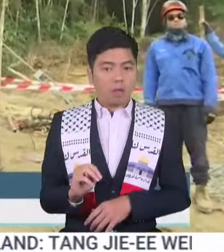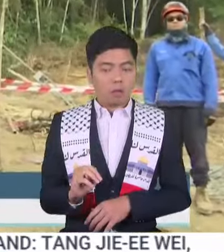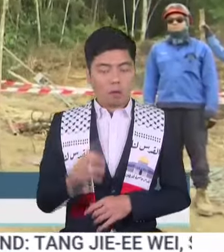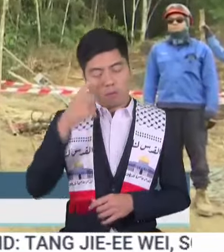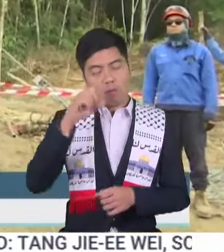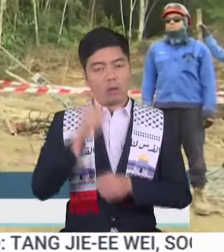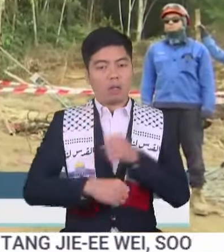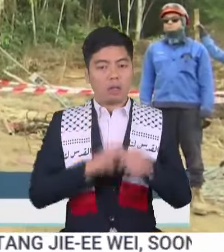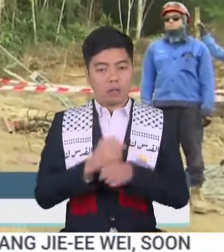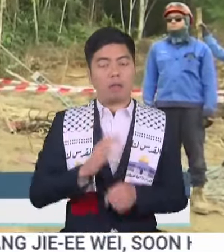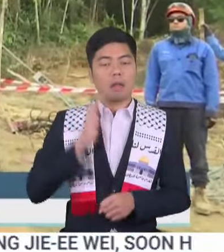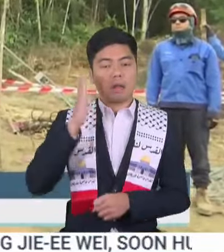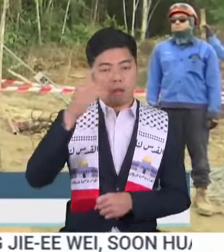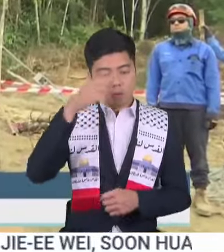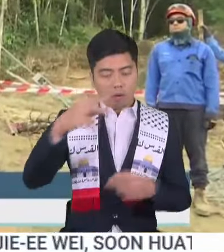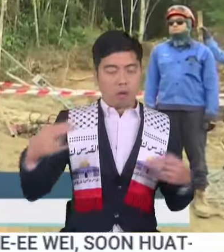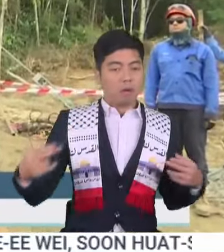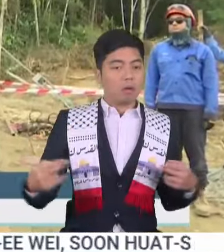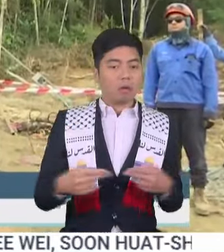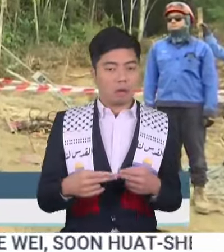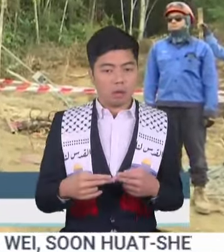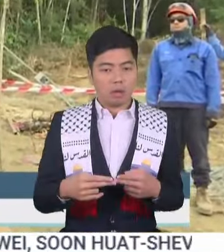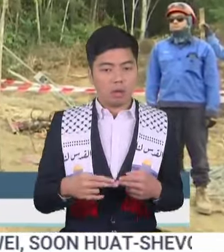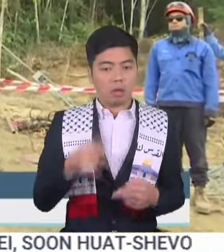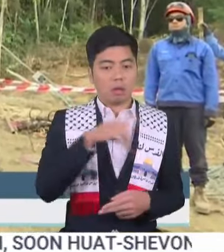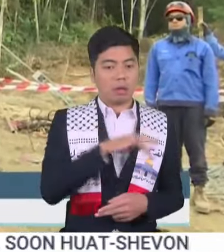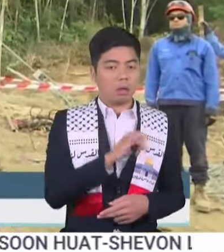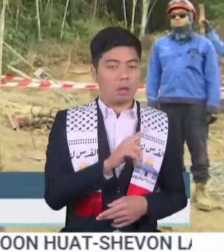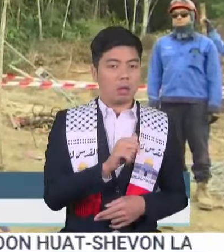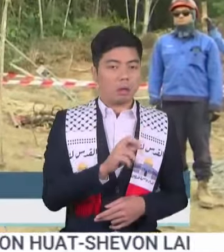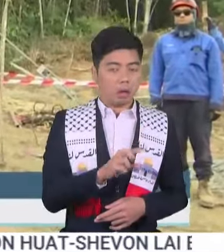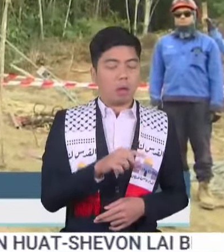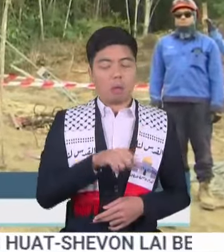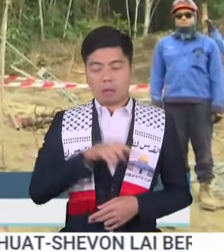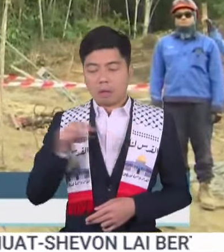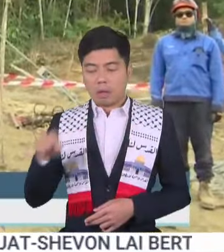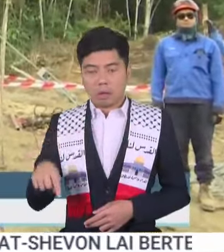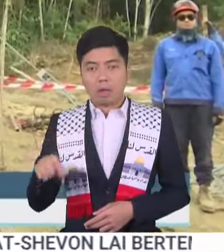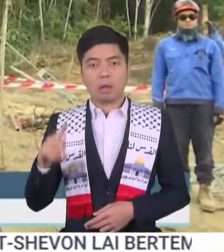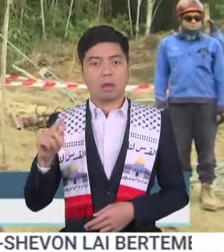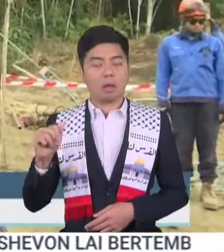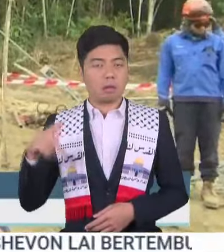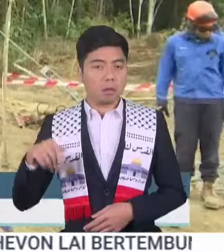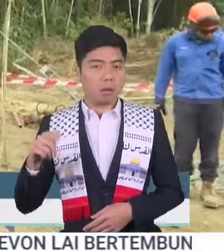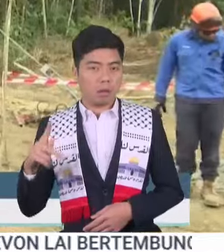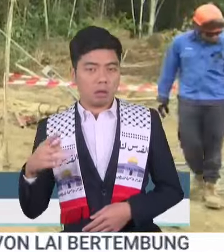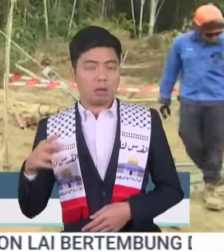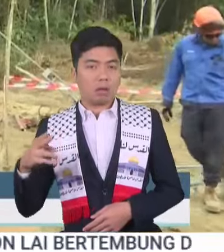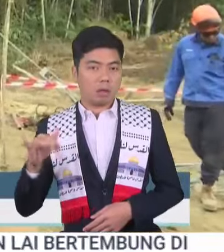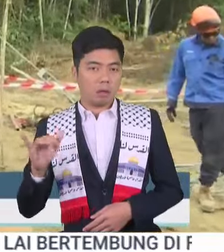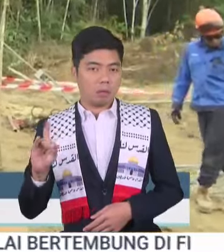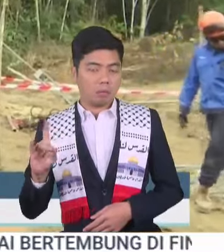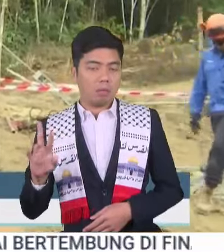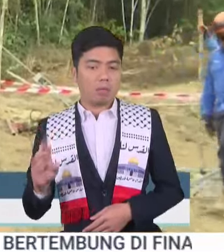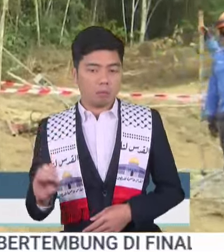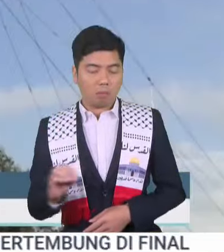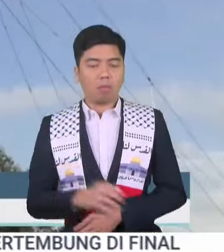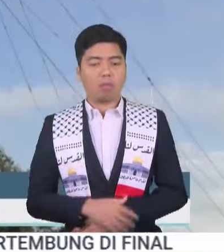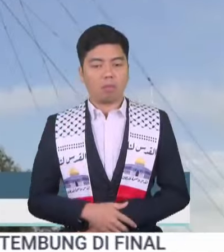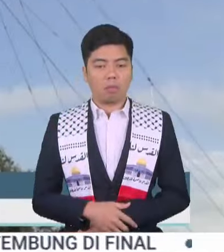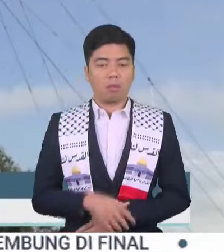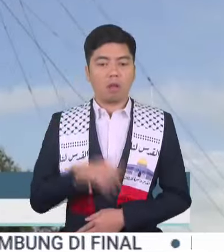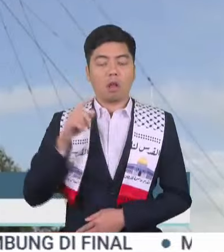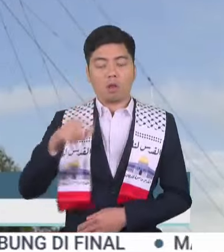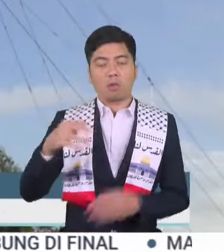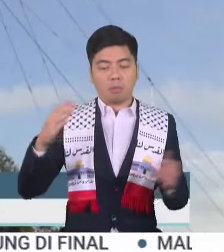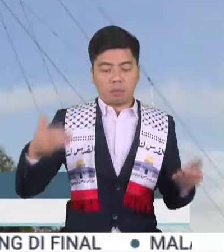tahun hadapan menghubungkan Sepitang ke tapak hidro Apa Padas di Tenam. Muhammad Yaakob